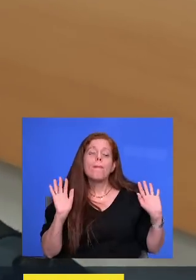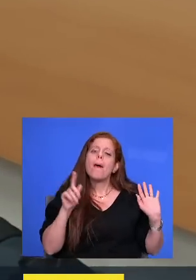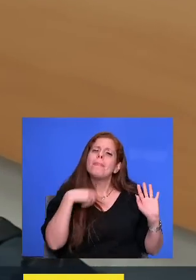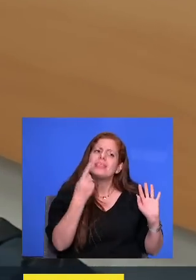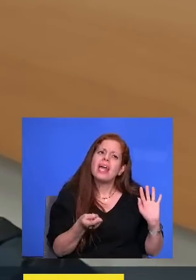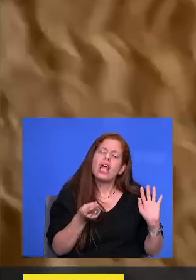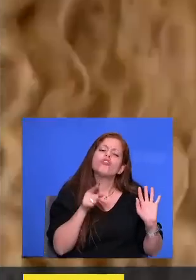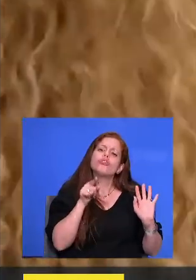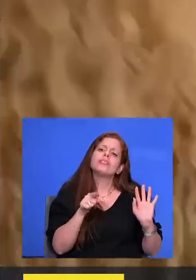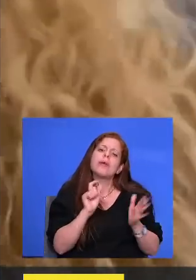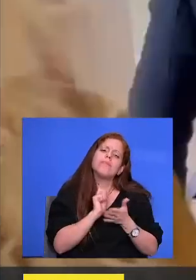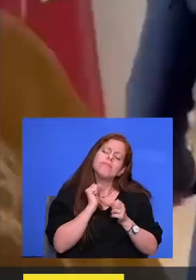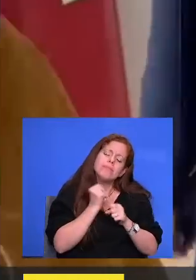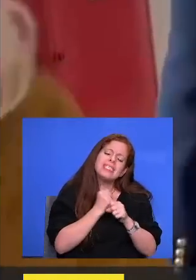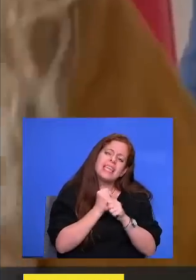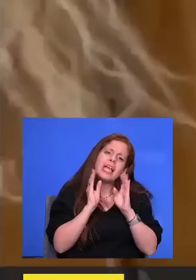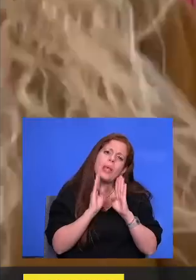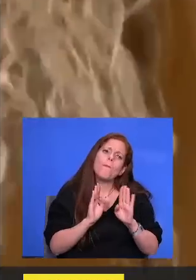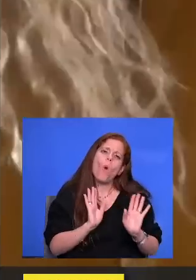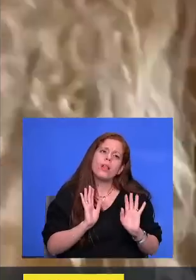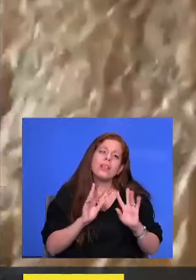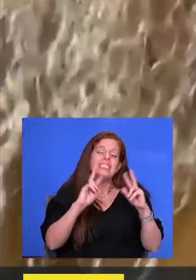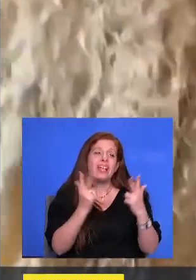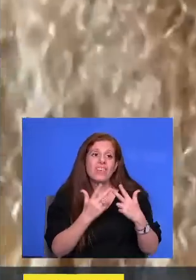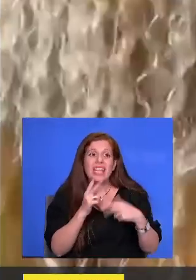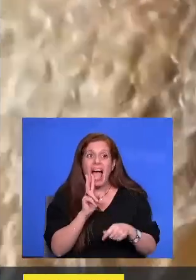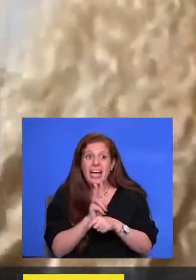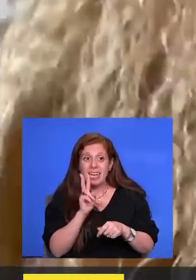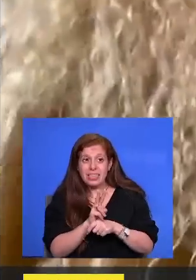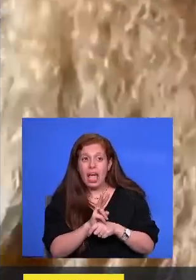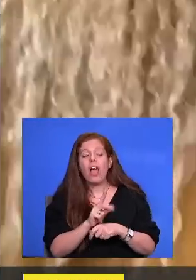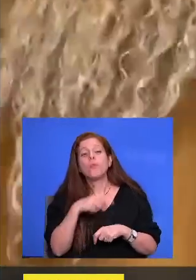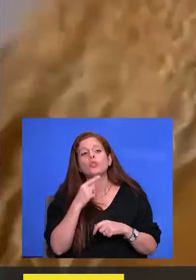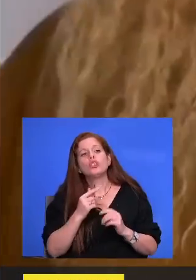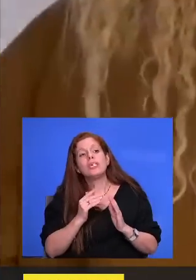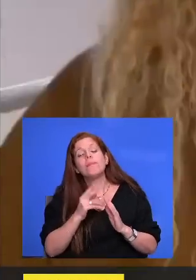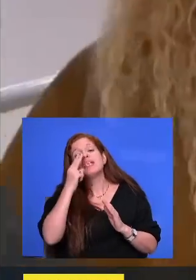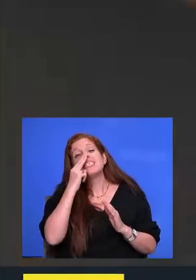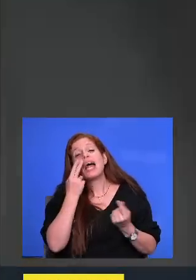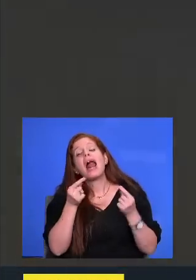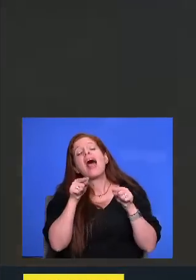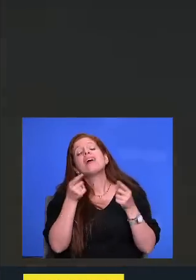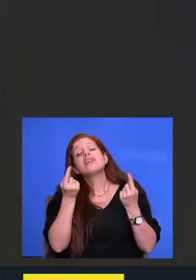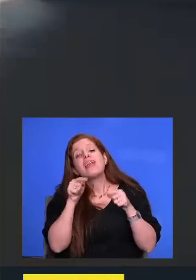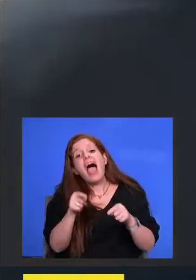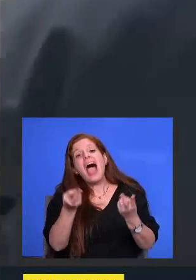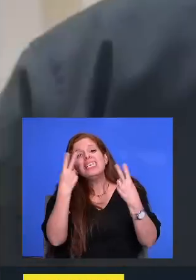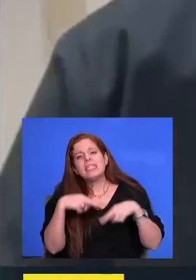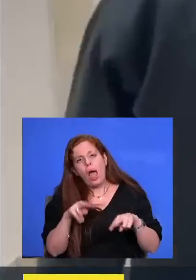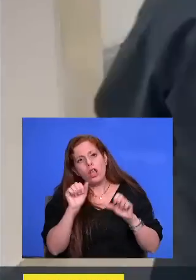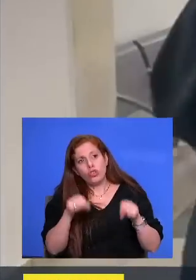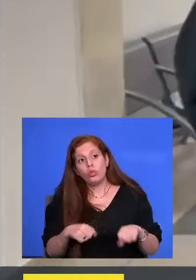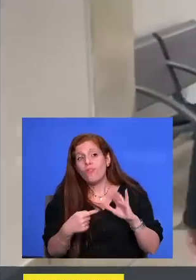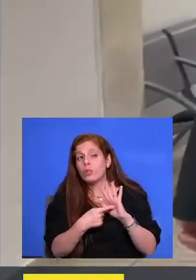היה במשרת אמון. צוות ההגנה של ארצי טען שהיא סוללת את דרכה בחזרה למפלגת השלטון, וזאת הסיבה שהיא